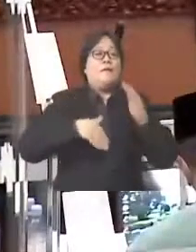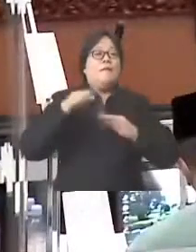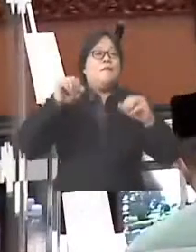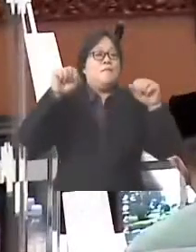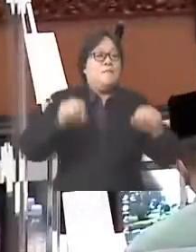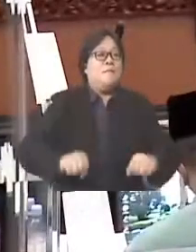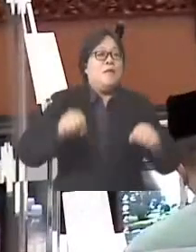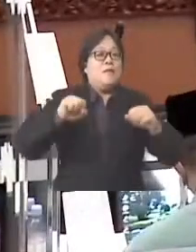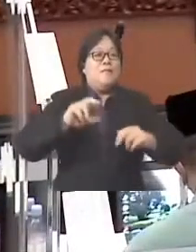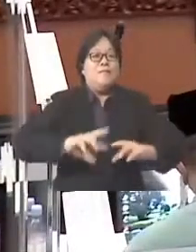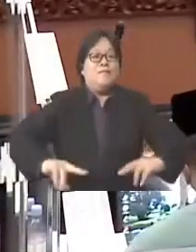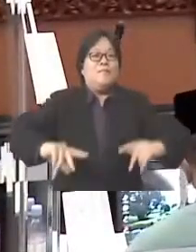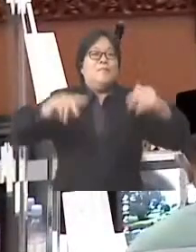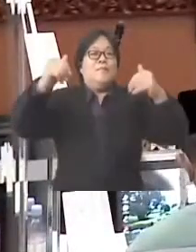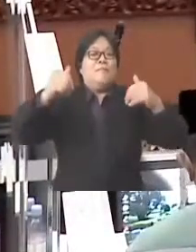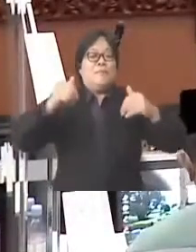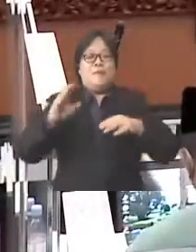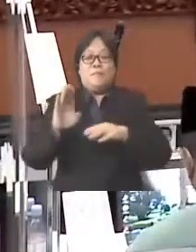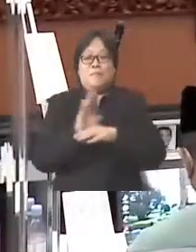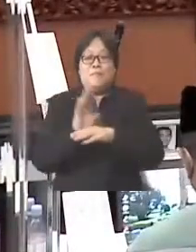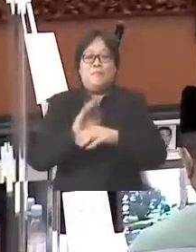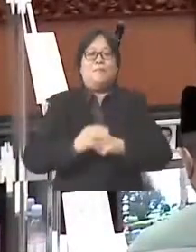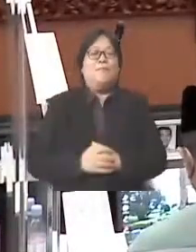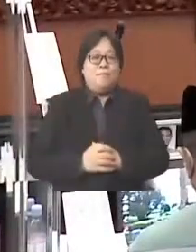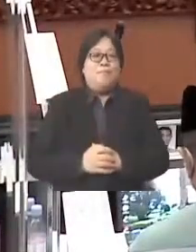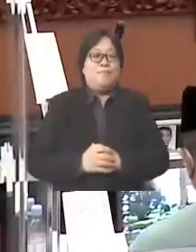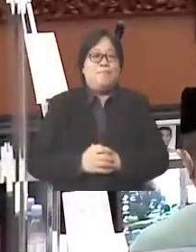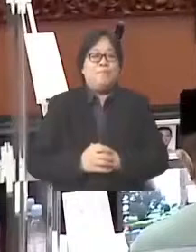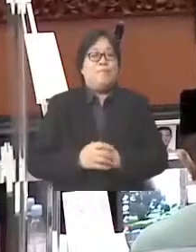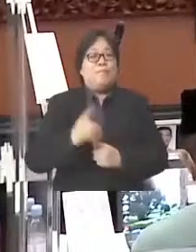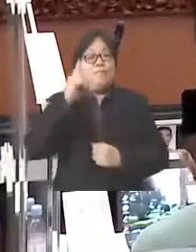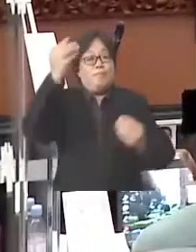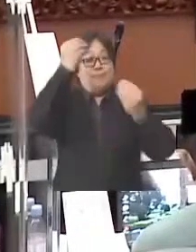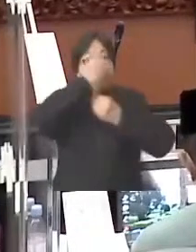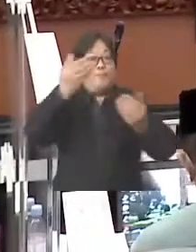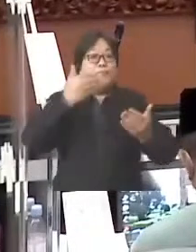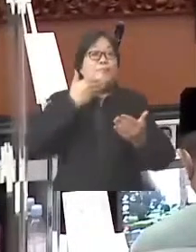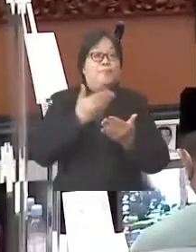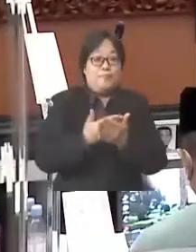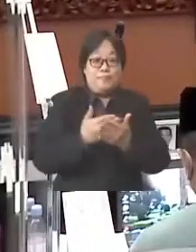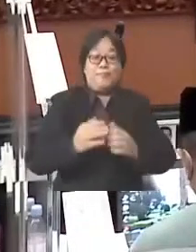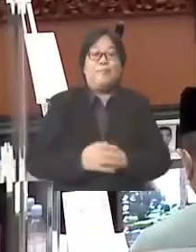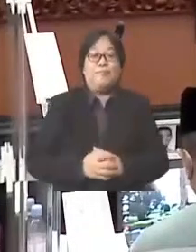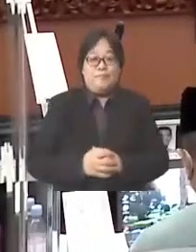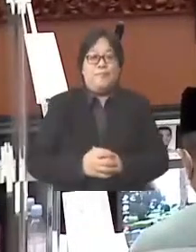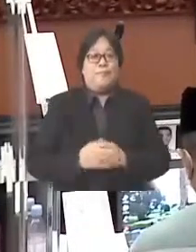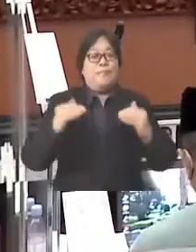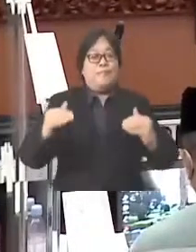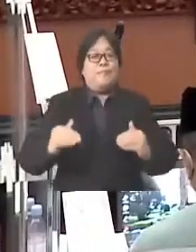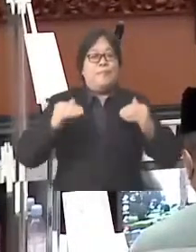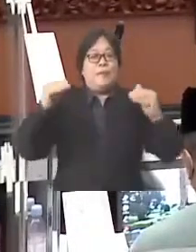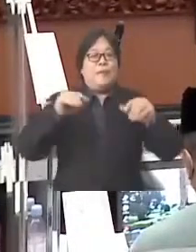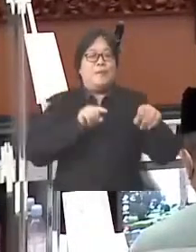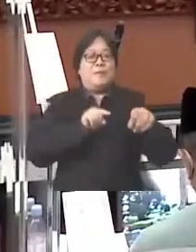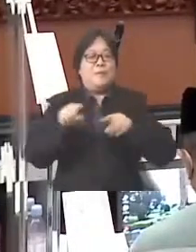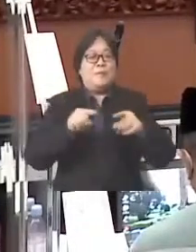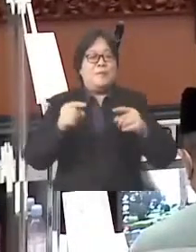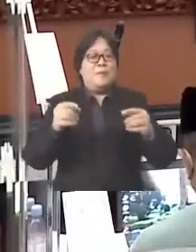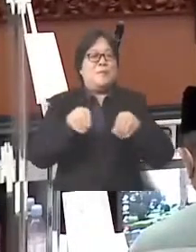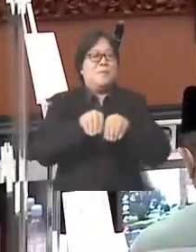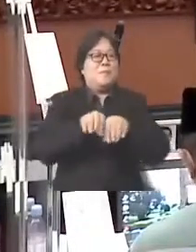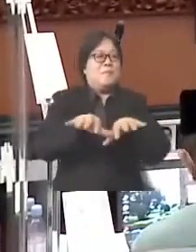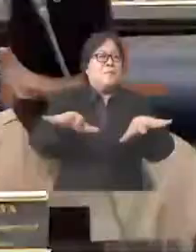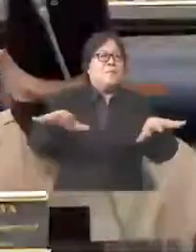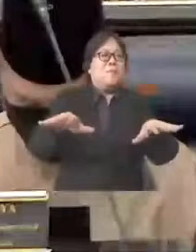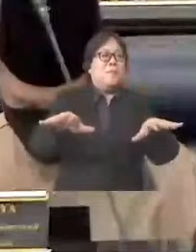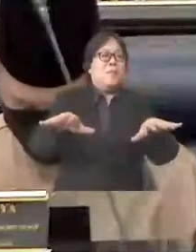lebih upaya untuk memulihkan pernyataan satu penyebab perkembangan menarik sewaktu pendamping inilah peningkatan pesat dalam